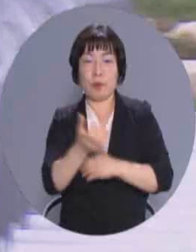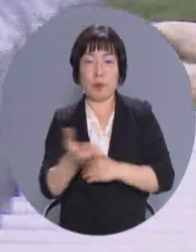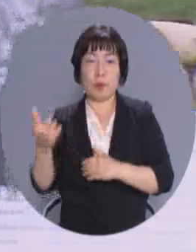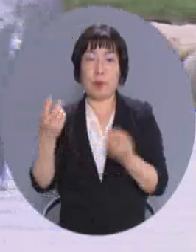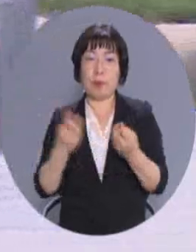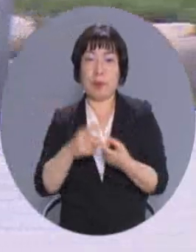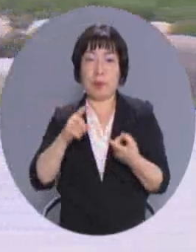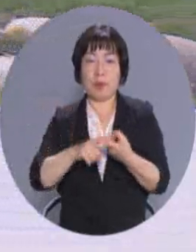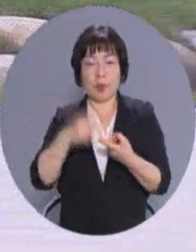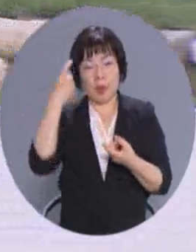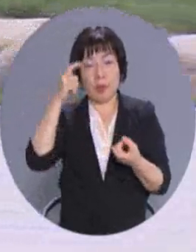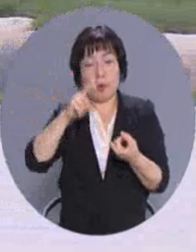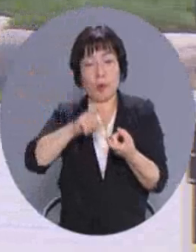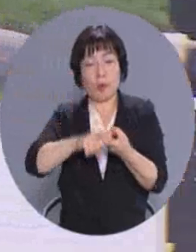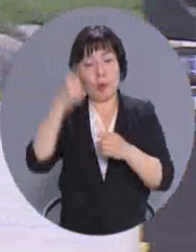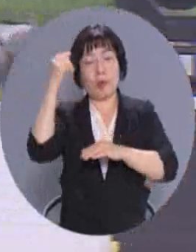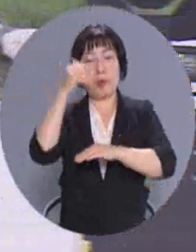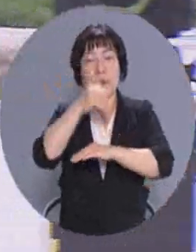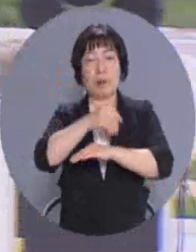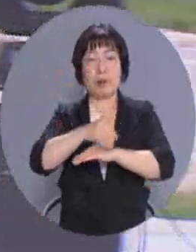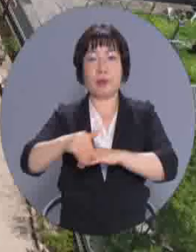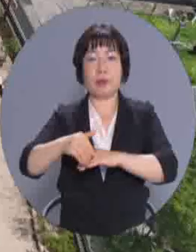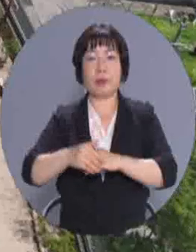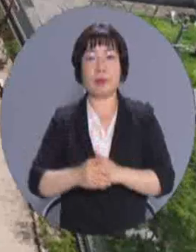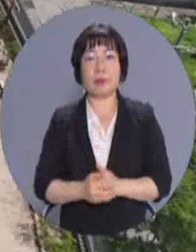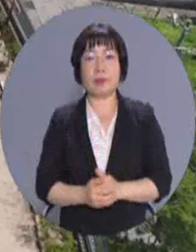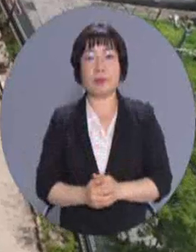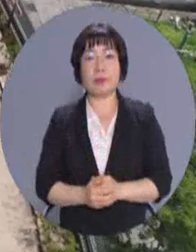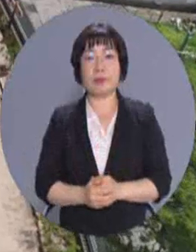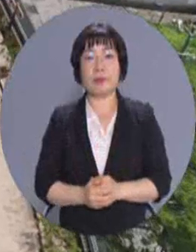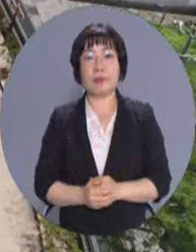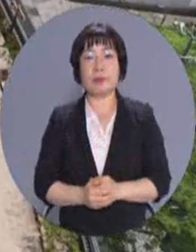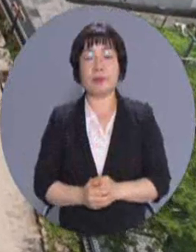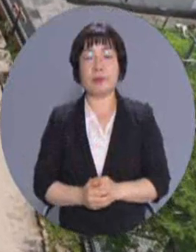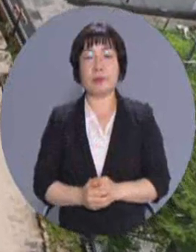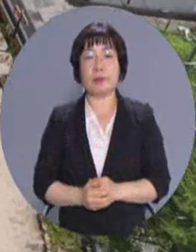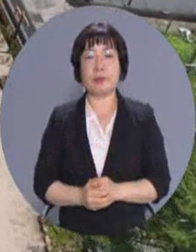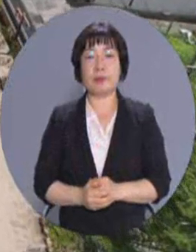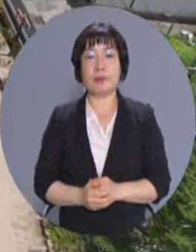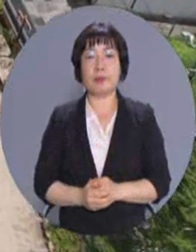방안을 다각적으로 모색한다는 계획입니다. MBC 뉴스 최우식입니다.